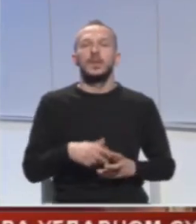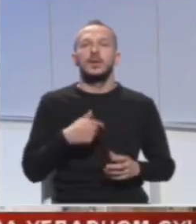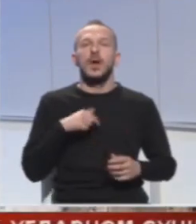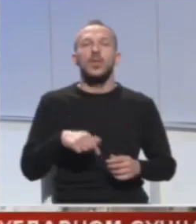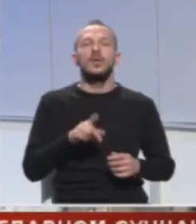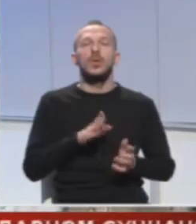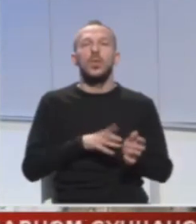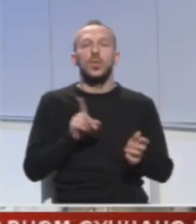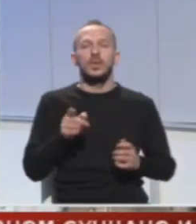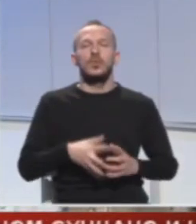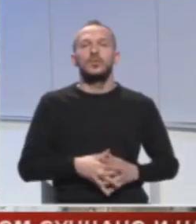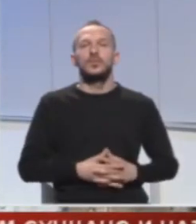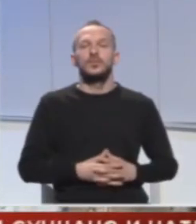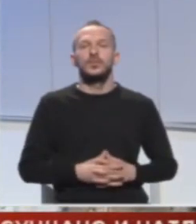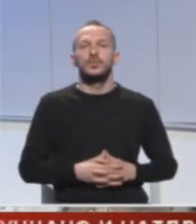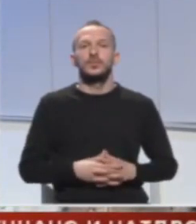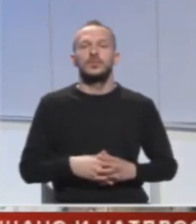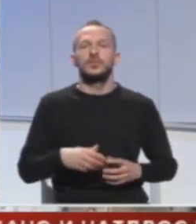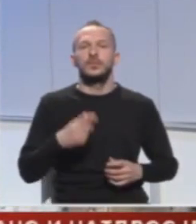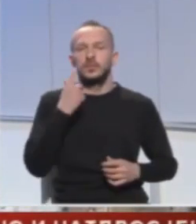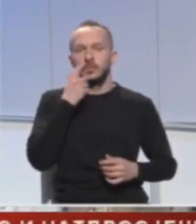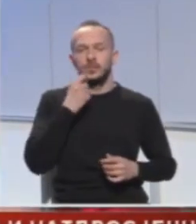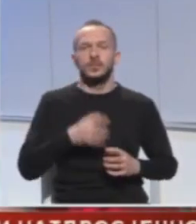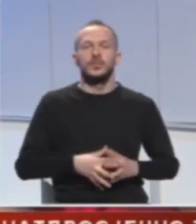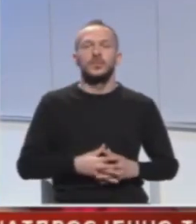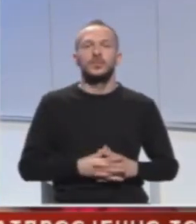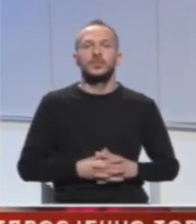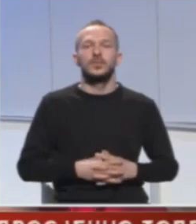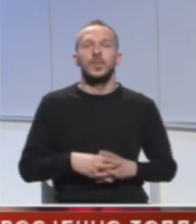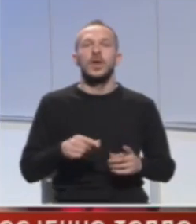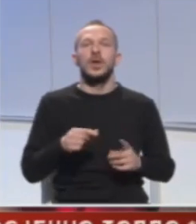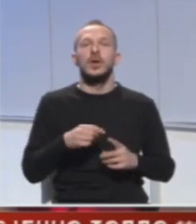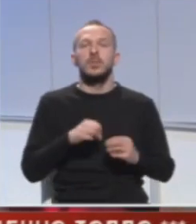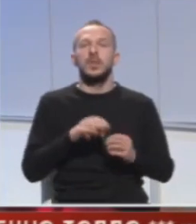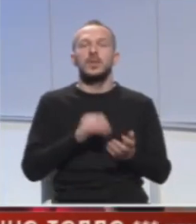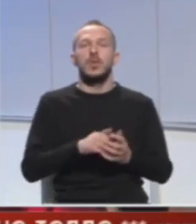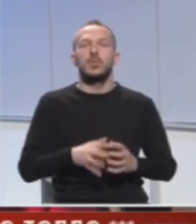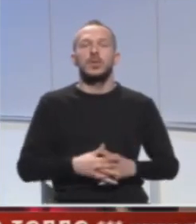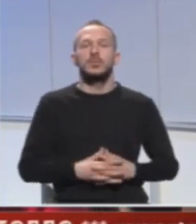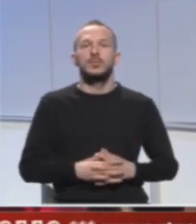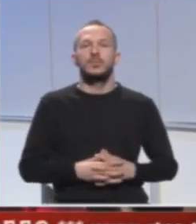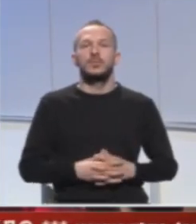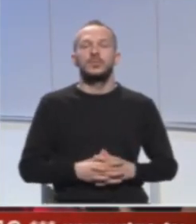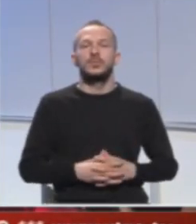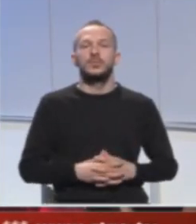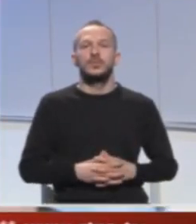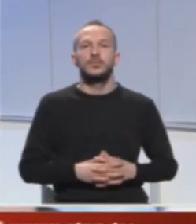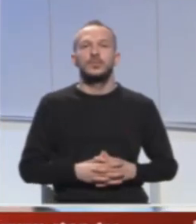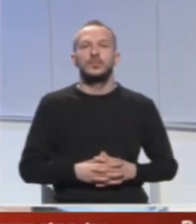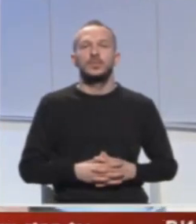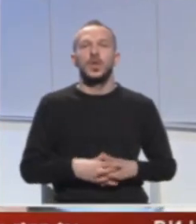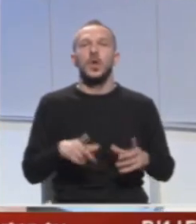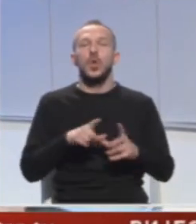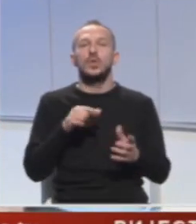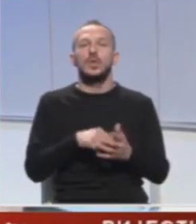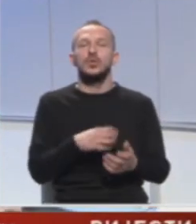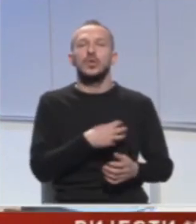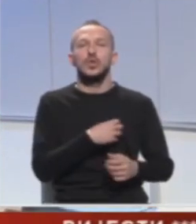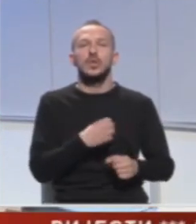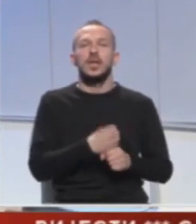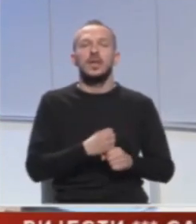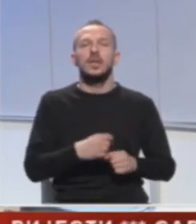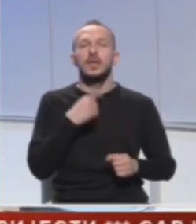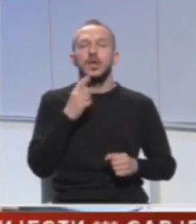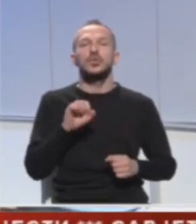on tamo. Kad je se pokrenula akcija da mu se napravi što kuće? A bi, trebalo bi. Trebalo. U Centru za socijalni